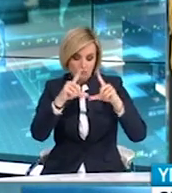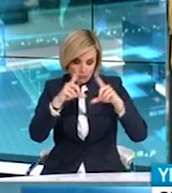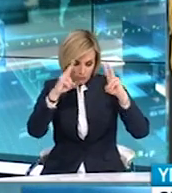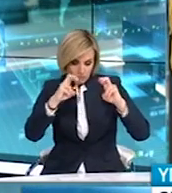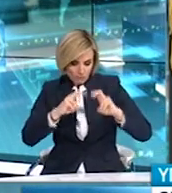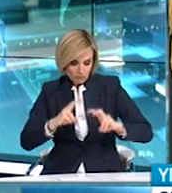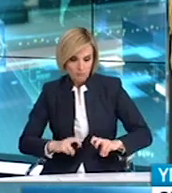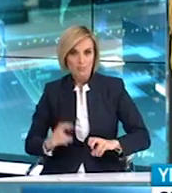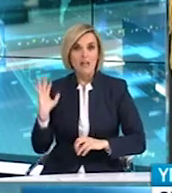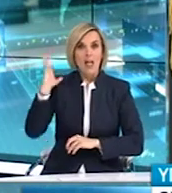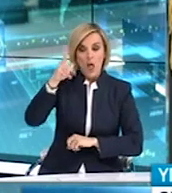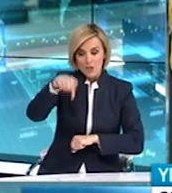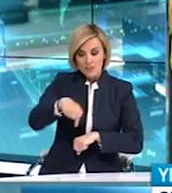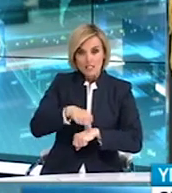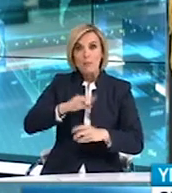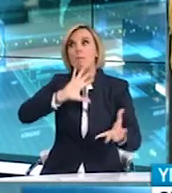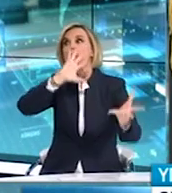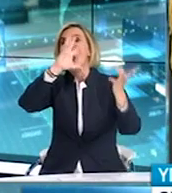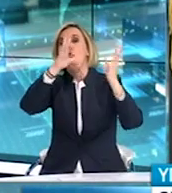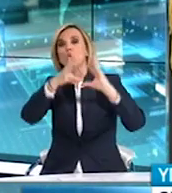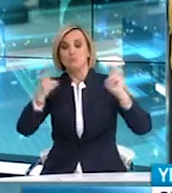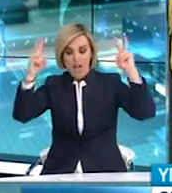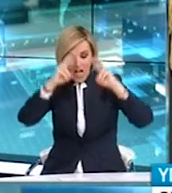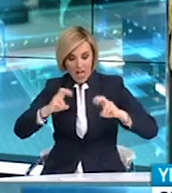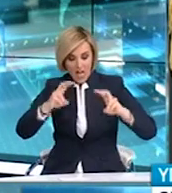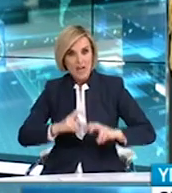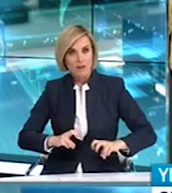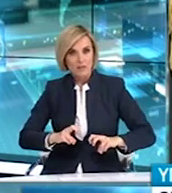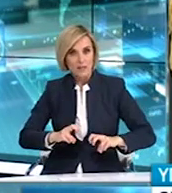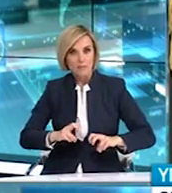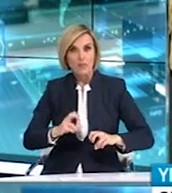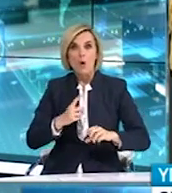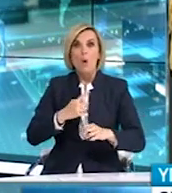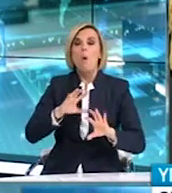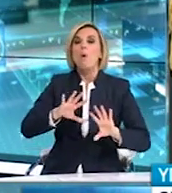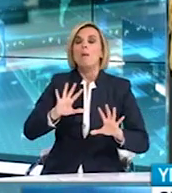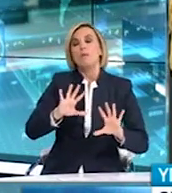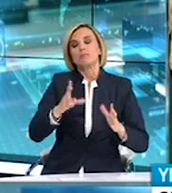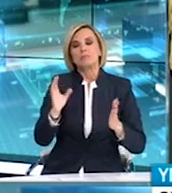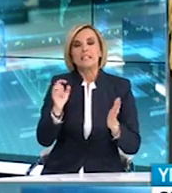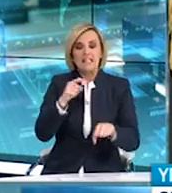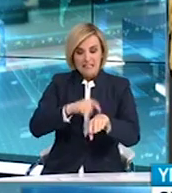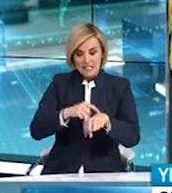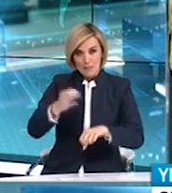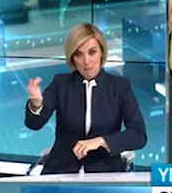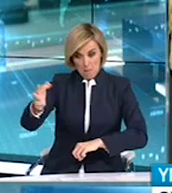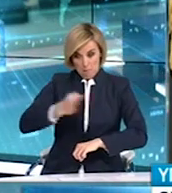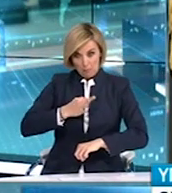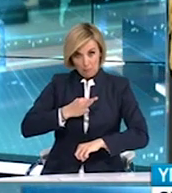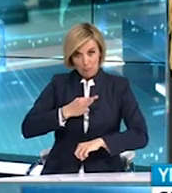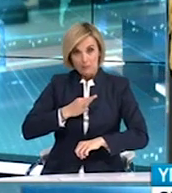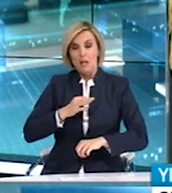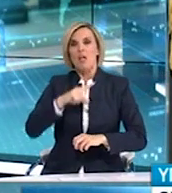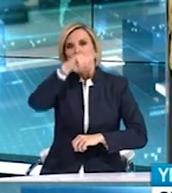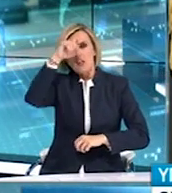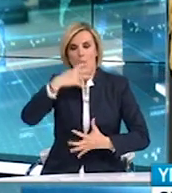τώρα δημοσιευμένα παγκόσμια δεδομένα, ο μέσος χρόνος από την έναρξη συμπτωμάτων για να παρουσιάσει κανείς ανισχυτικά συμπτώματα, όπως η δυσκολία